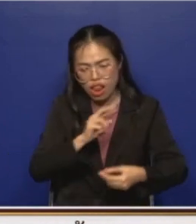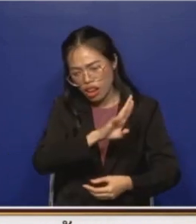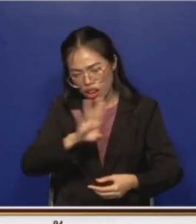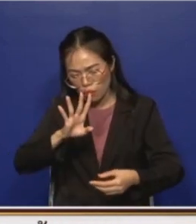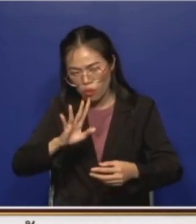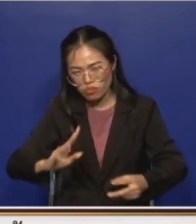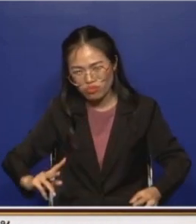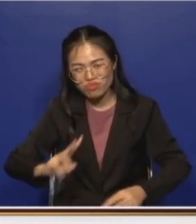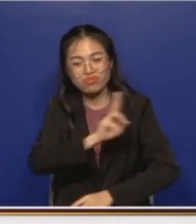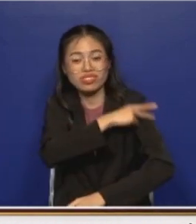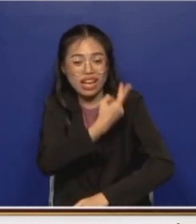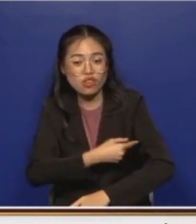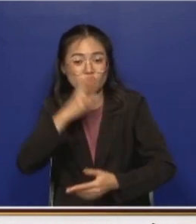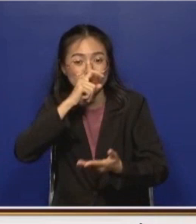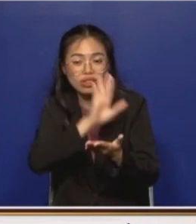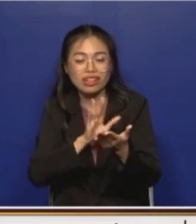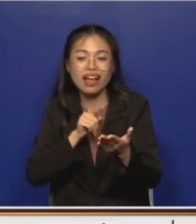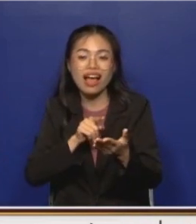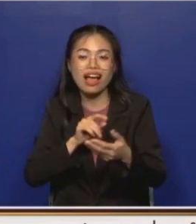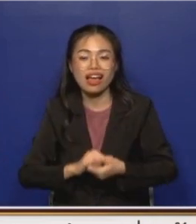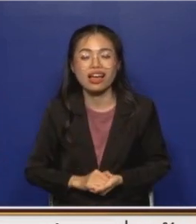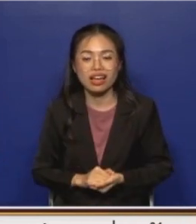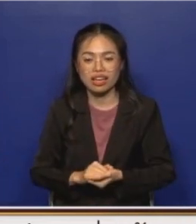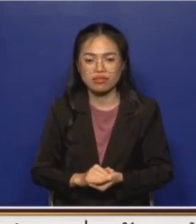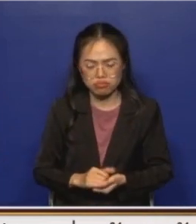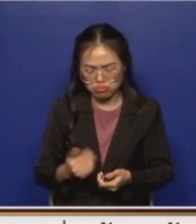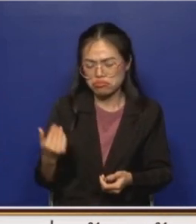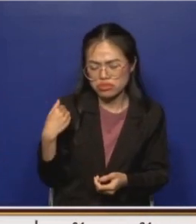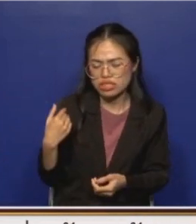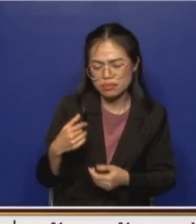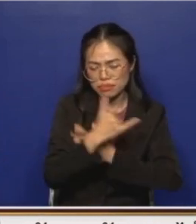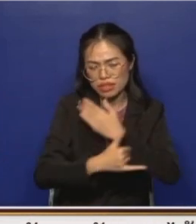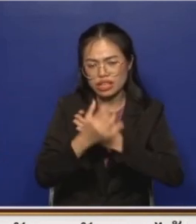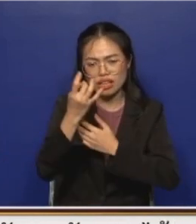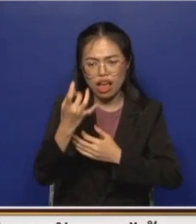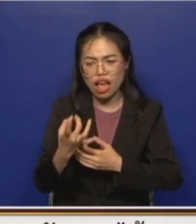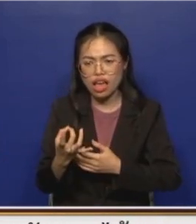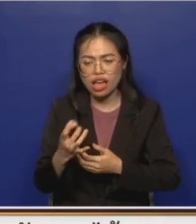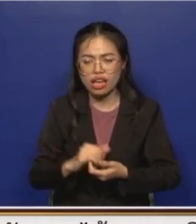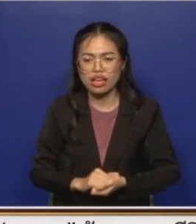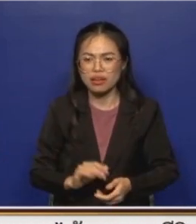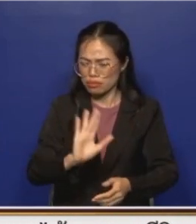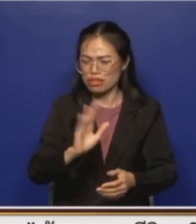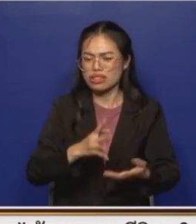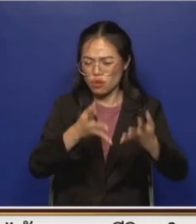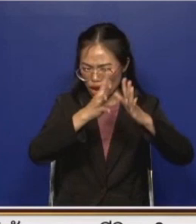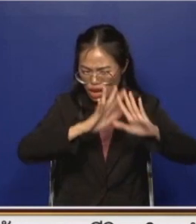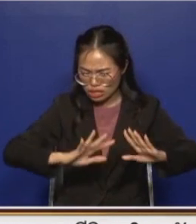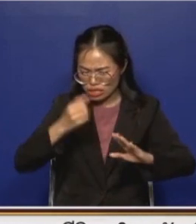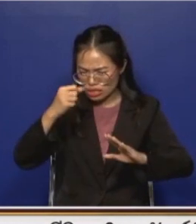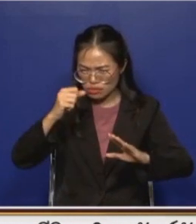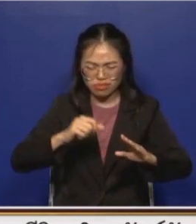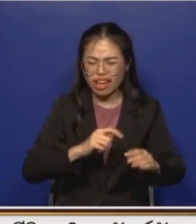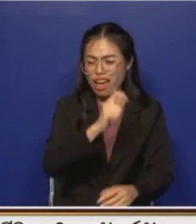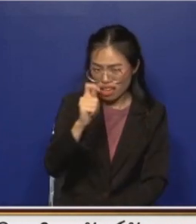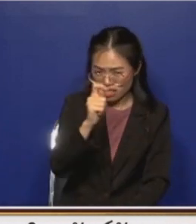จฮะตรงนี้ผมฝากเลยนะครับอย่าทำงี้กับคนไทยเลยครับไปดูสไลด์แผ่นต่อไปฮะ